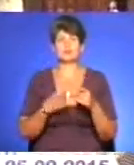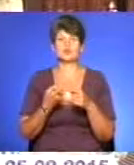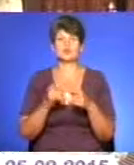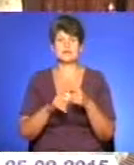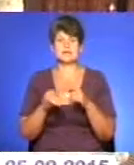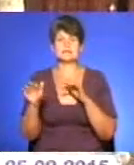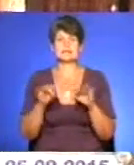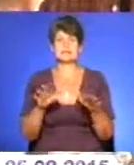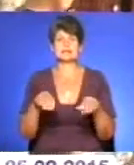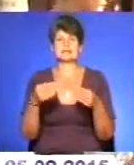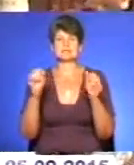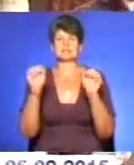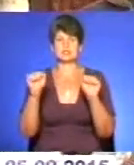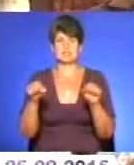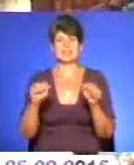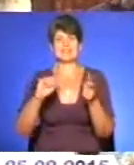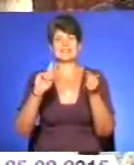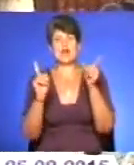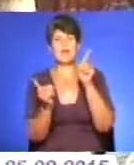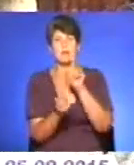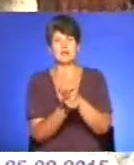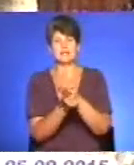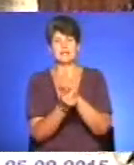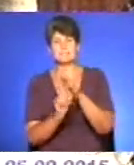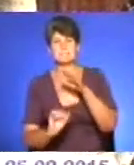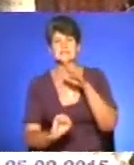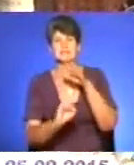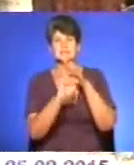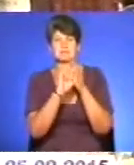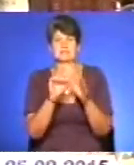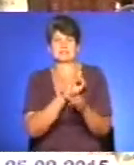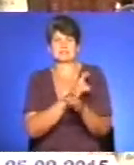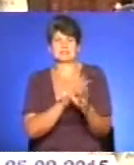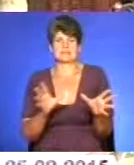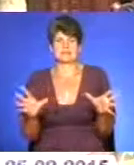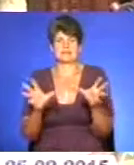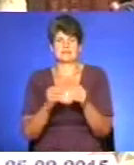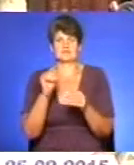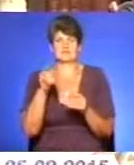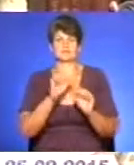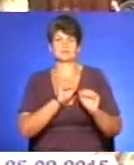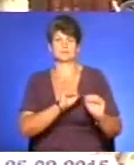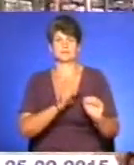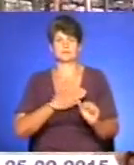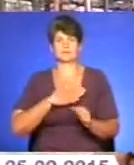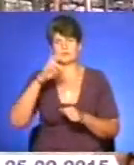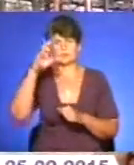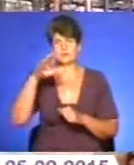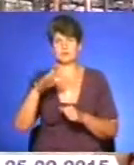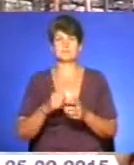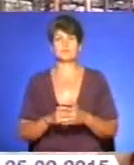цей захід дасть можливість, навпаки, підкріпити, зміцнити всіх тих, хто сьогодні стоїть в обороні нашої держави. У